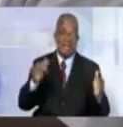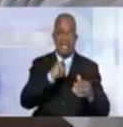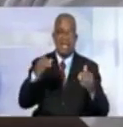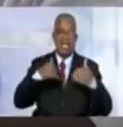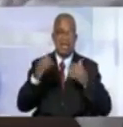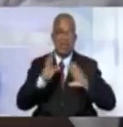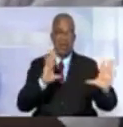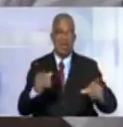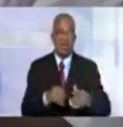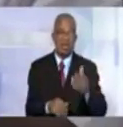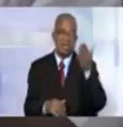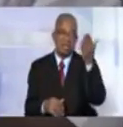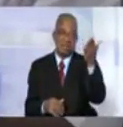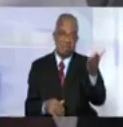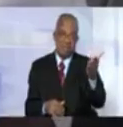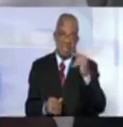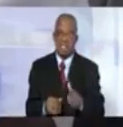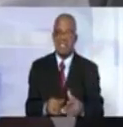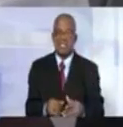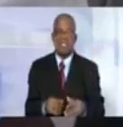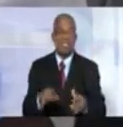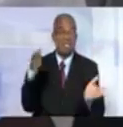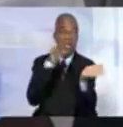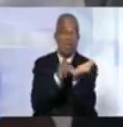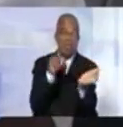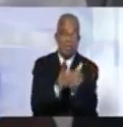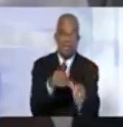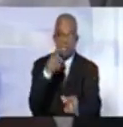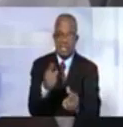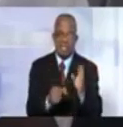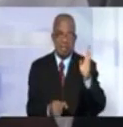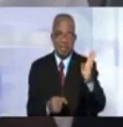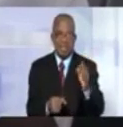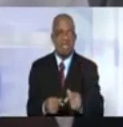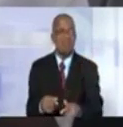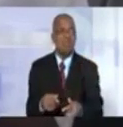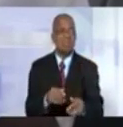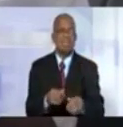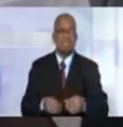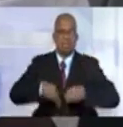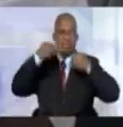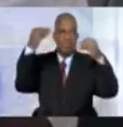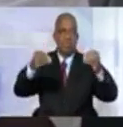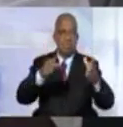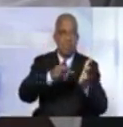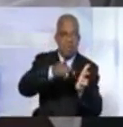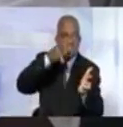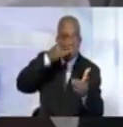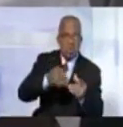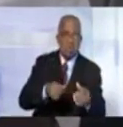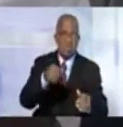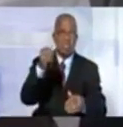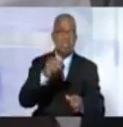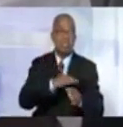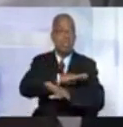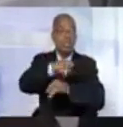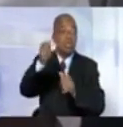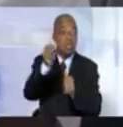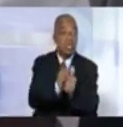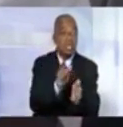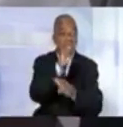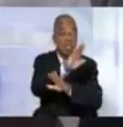madame ce sont des comprimés respectives donnait un complot matin et le soir mais entre les deux prises quotidiennes